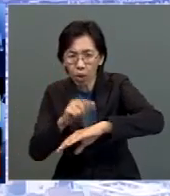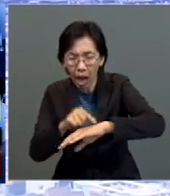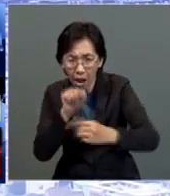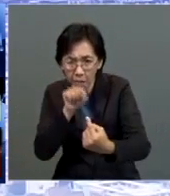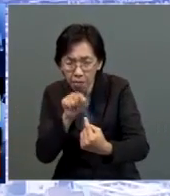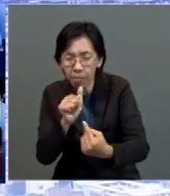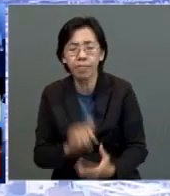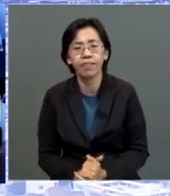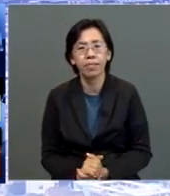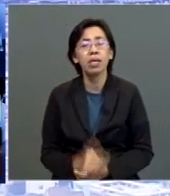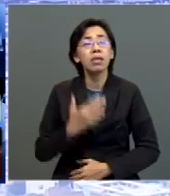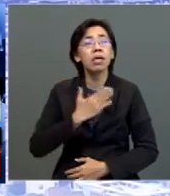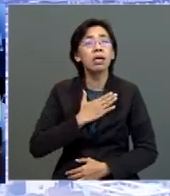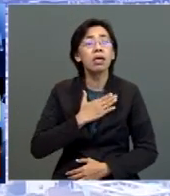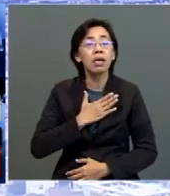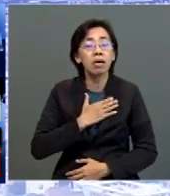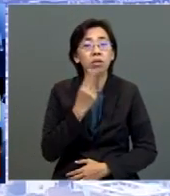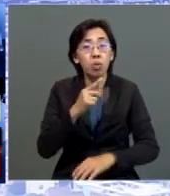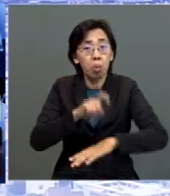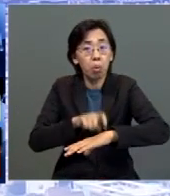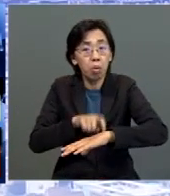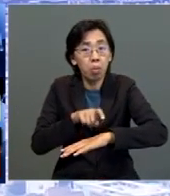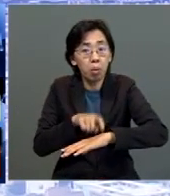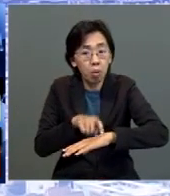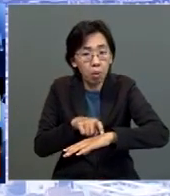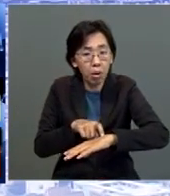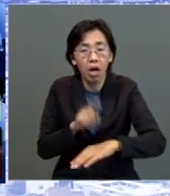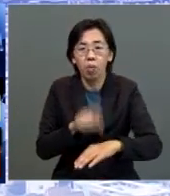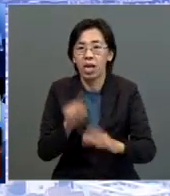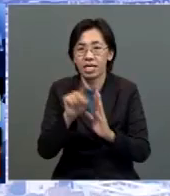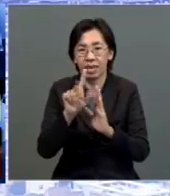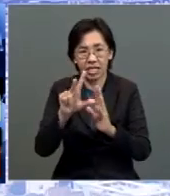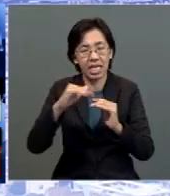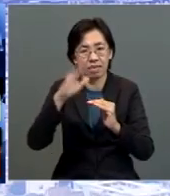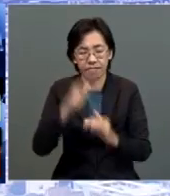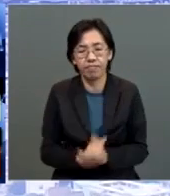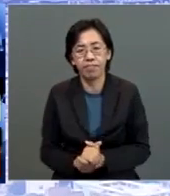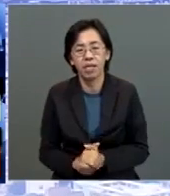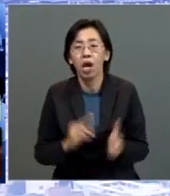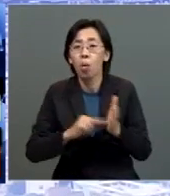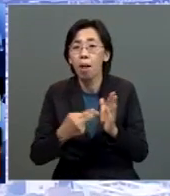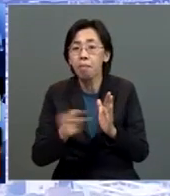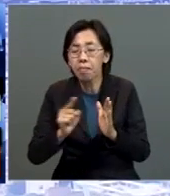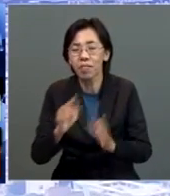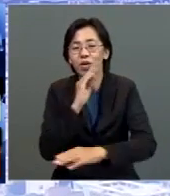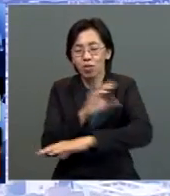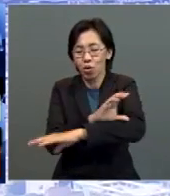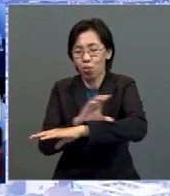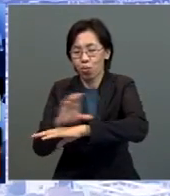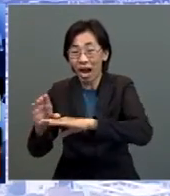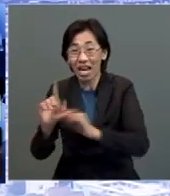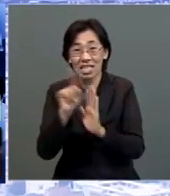ที่เราอย่างน้อยที่สุดนะฮะระยะเวลาเนี่ยจะต้องไม่ต่ำกว่า3นาทีก็แปลว่าถ้าเราลดมากกว่า3นา